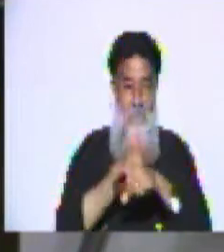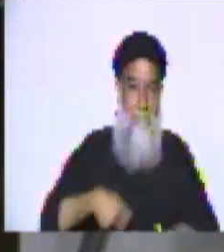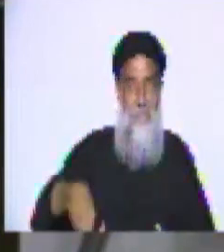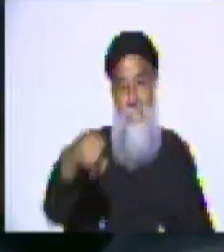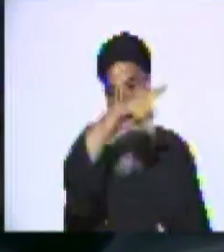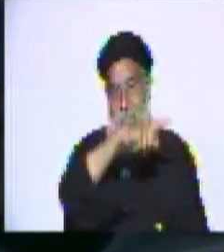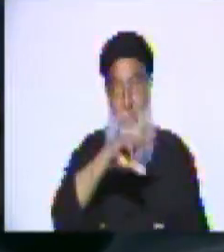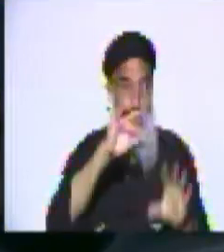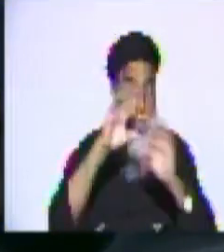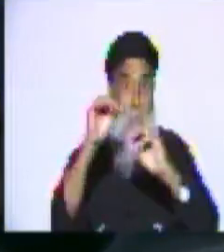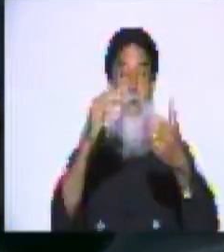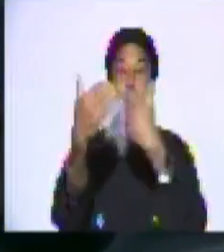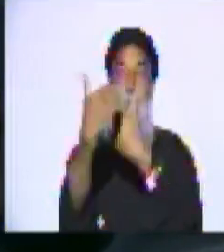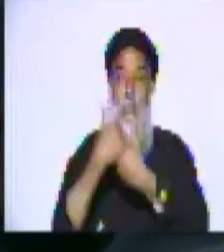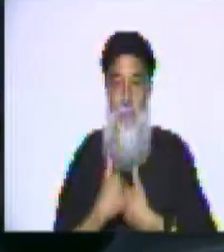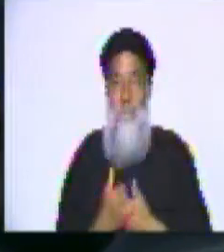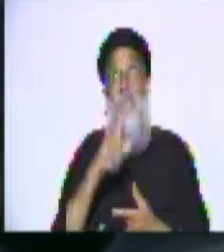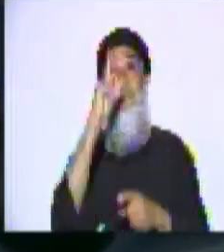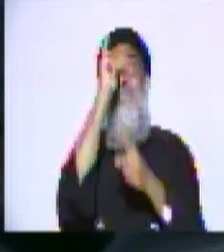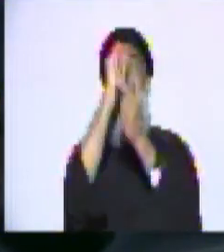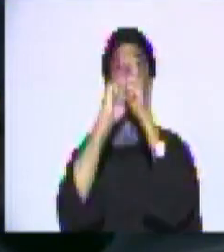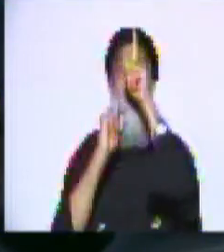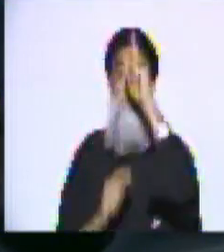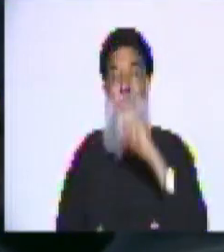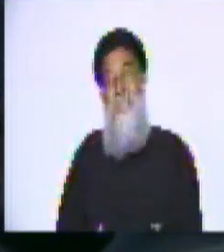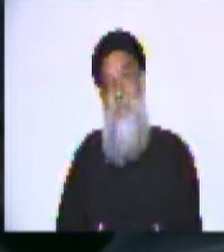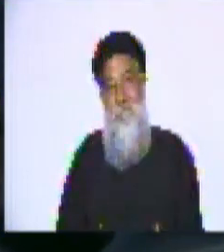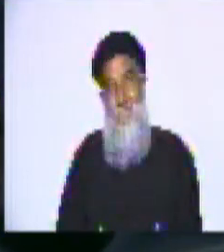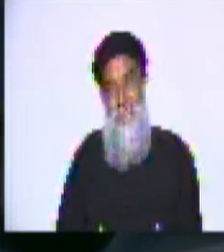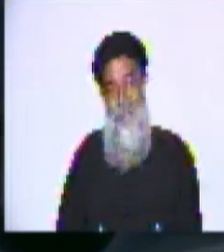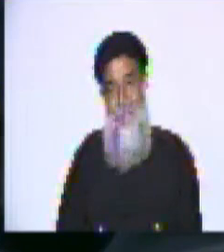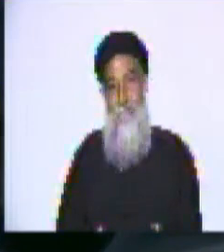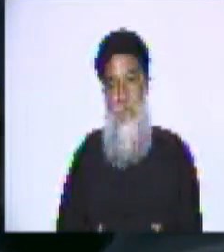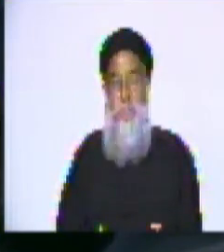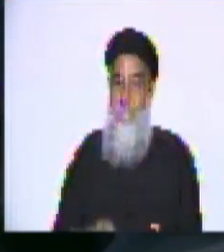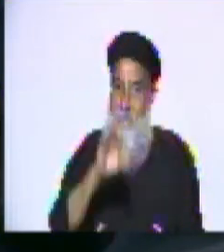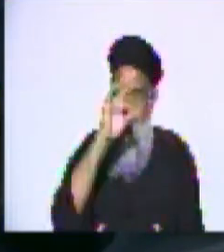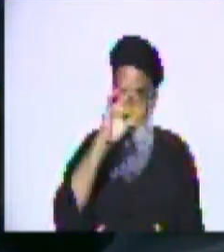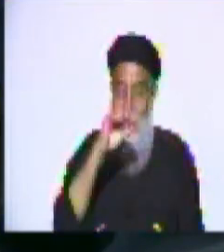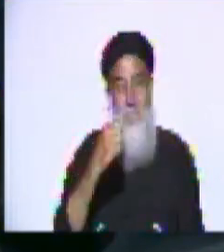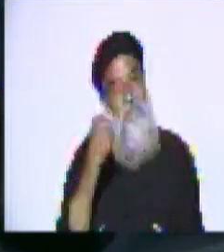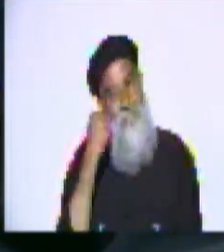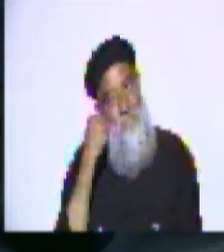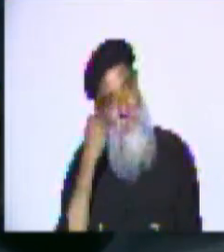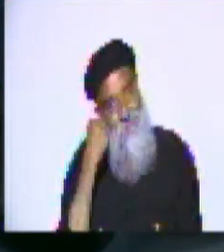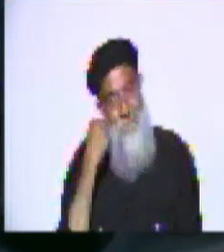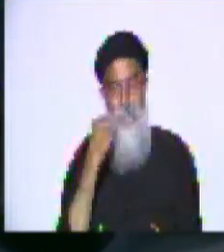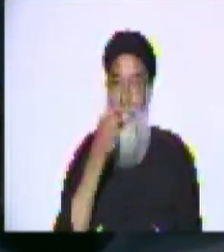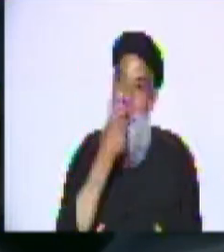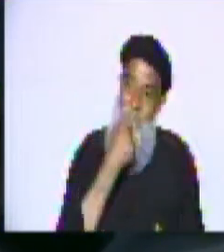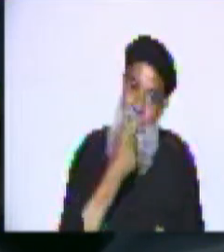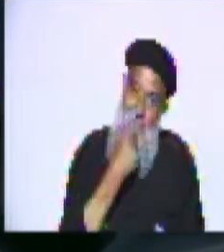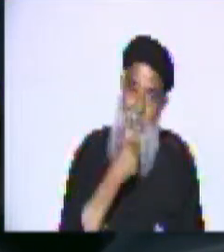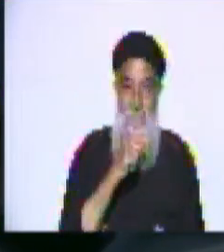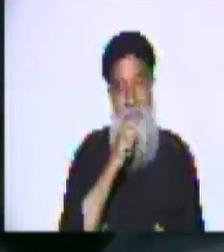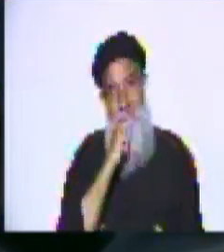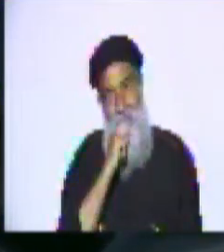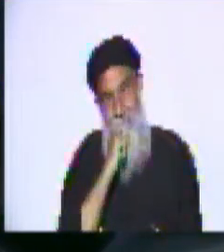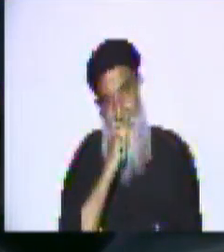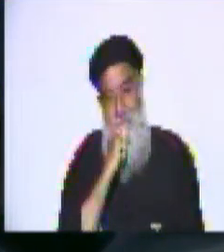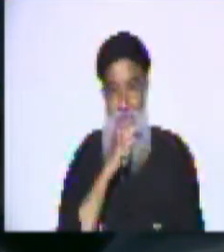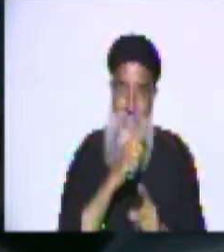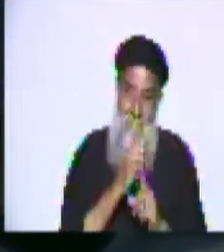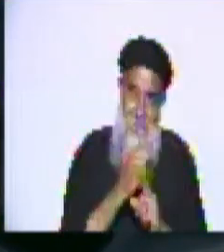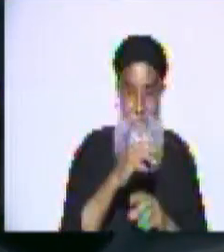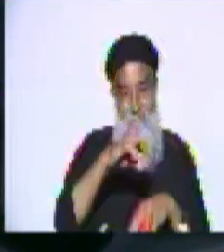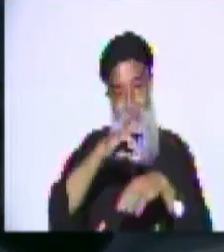وسيد المسيح اختار الرسل شخصيات مختلفة. يعني طبعا. في منهم القوي وفينهم الوديع، يوم حد منهم مندفع